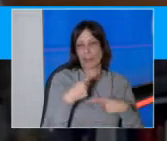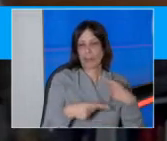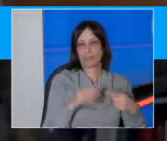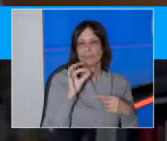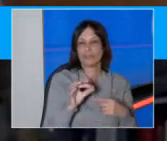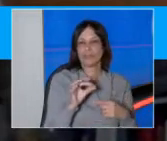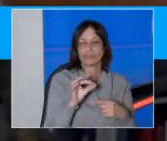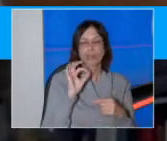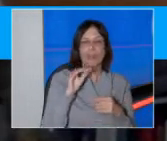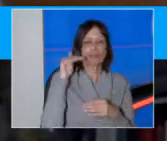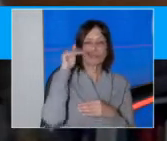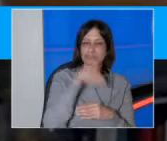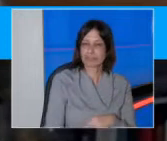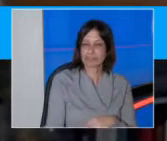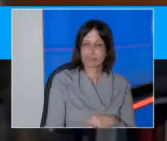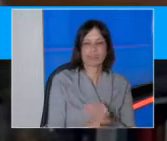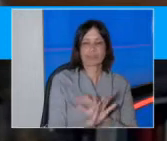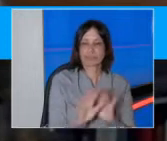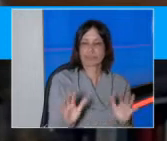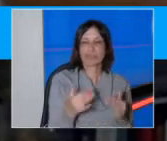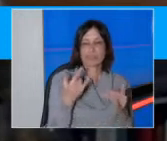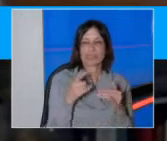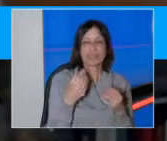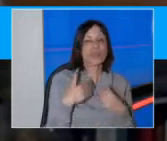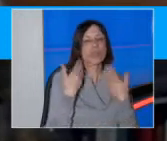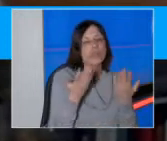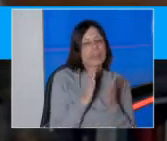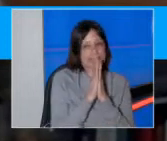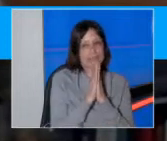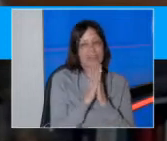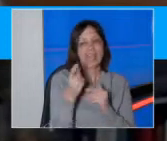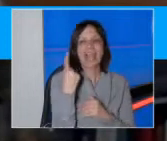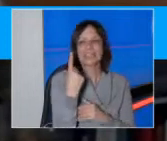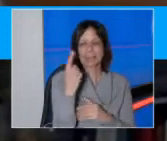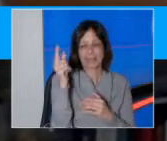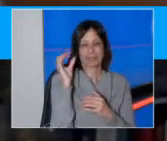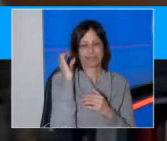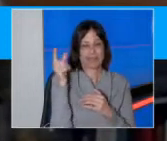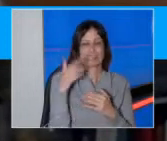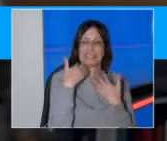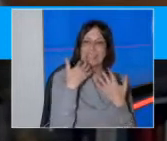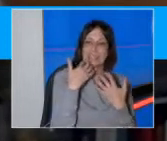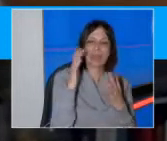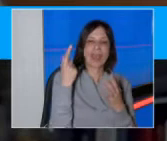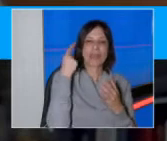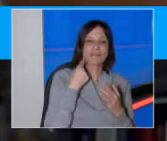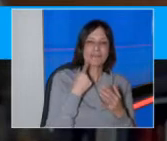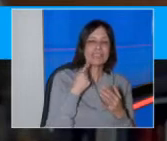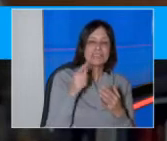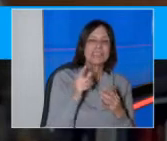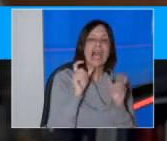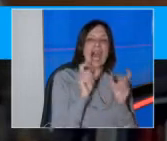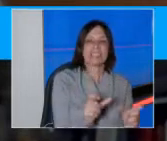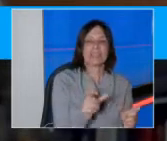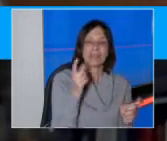של שקיעה בבוץ נוראי, זה נותן תקווה, והיא בעצמה סיפרה איך המרשם הפלילי מהווה